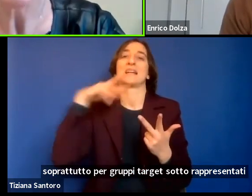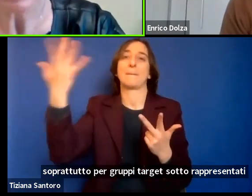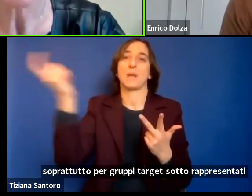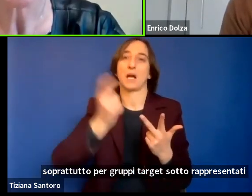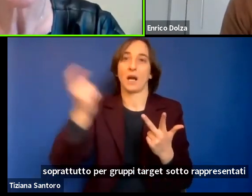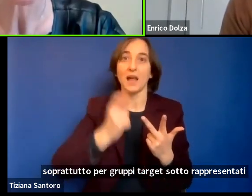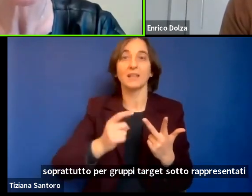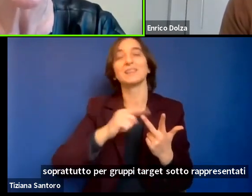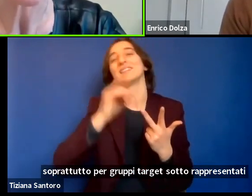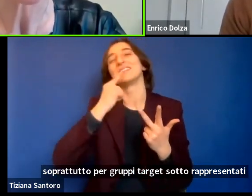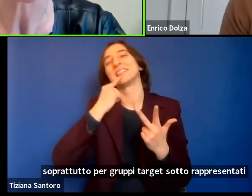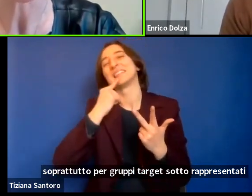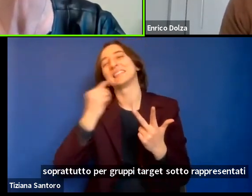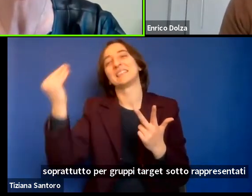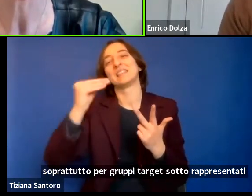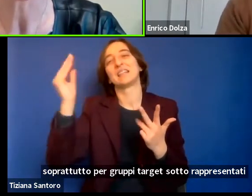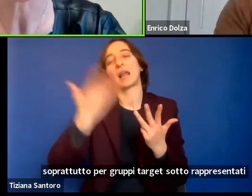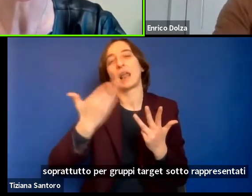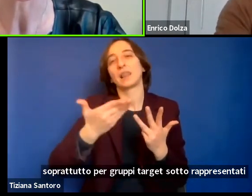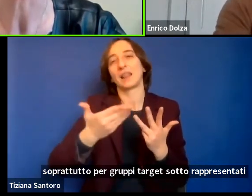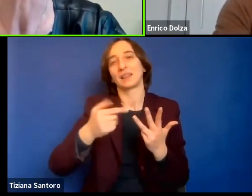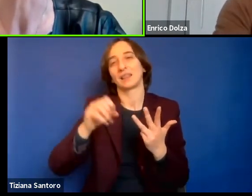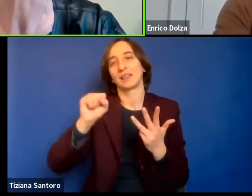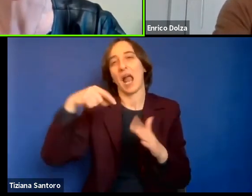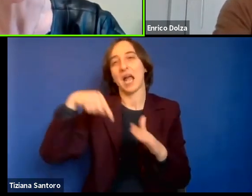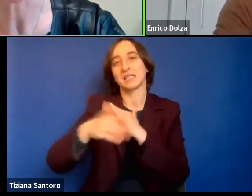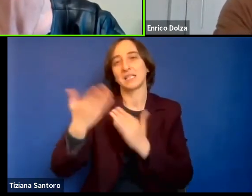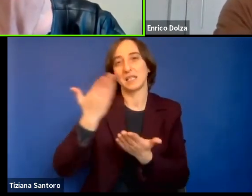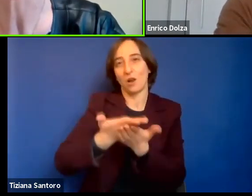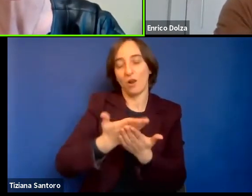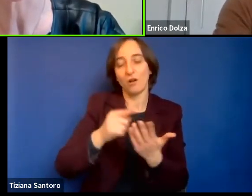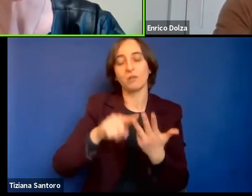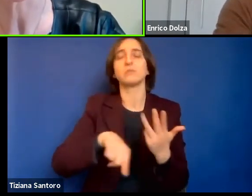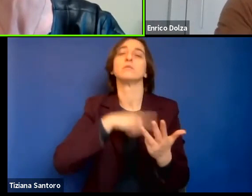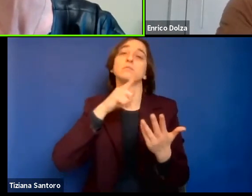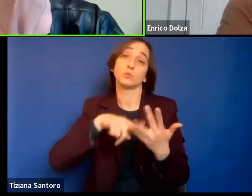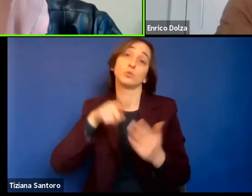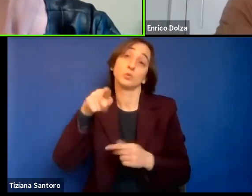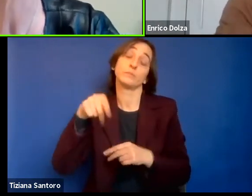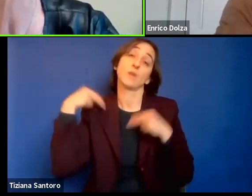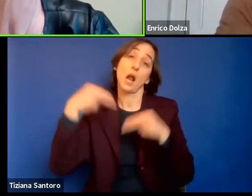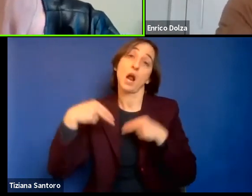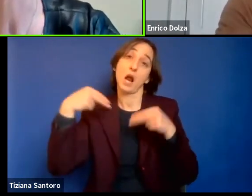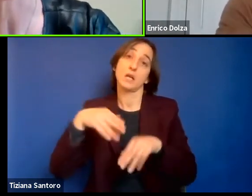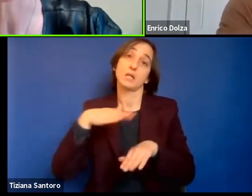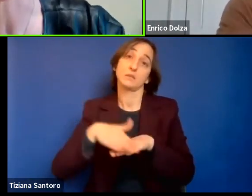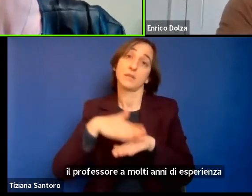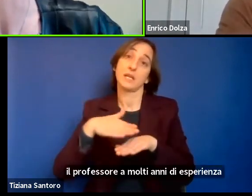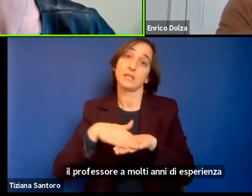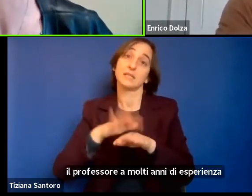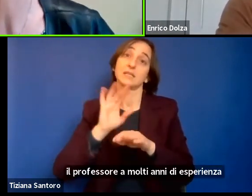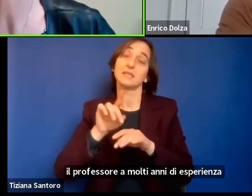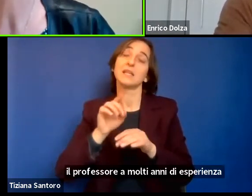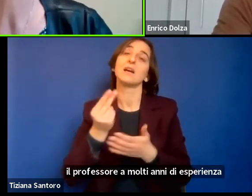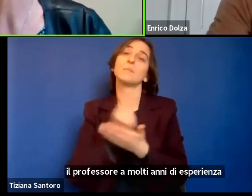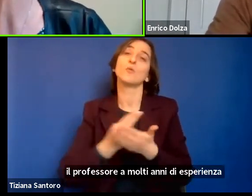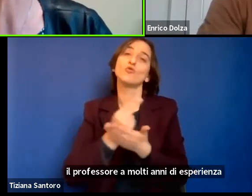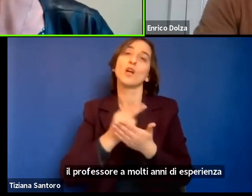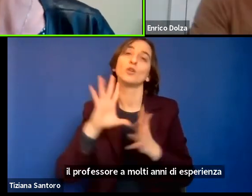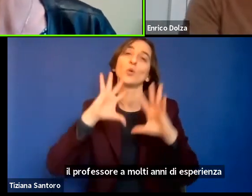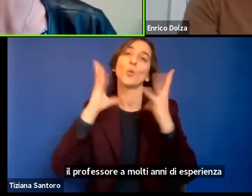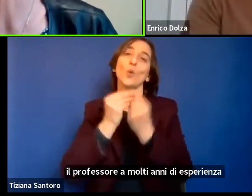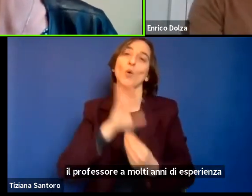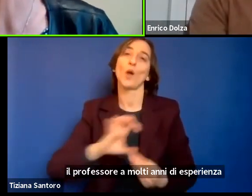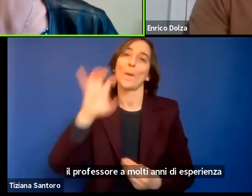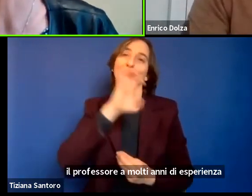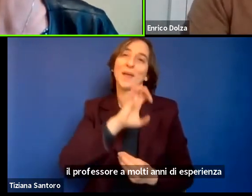ha molti anni di esperienza nell'ambito dello sviluppo e della gestione di progetti dell'Unione Europea.